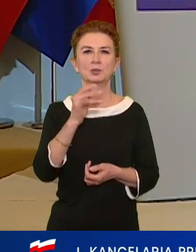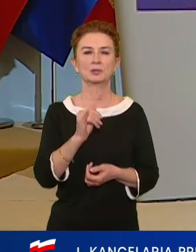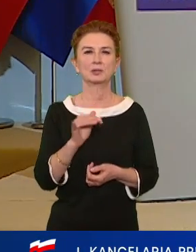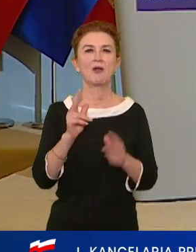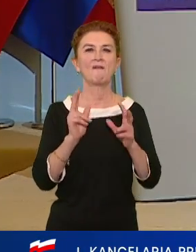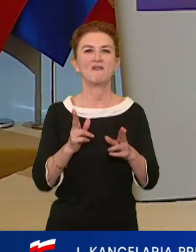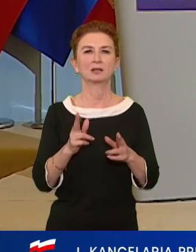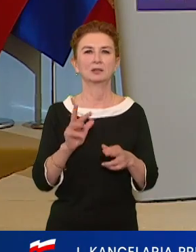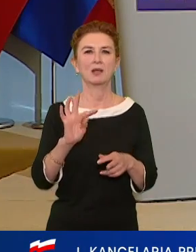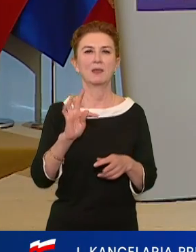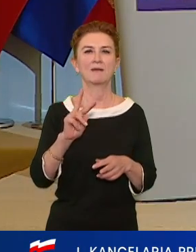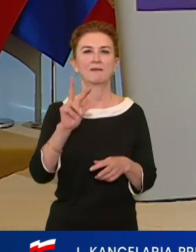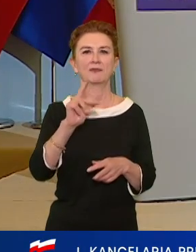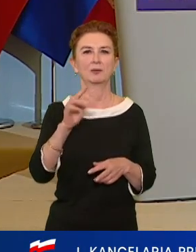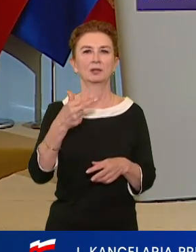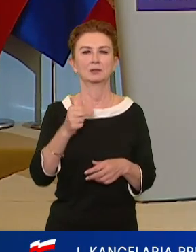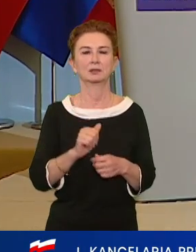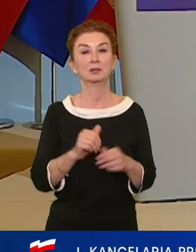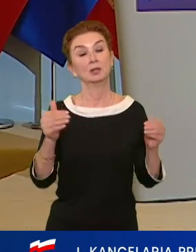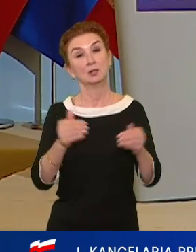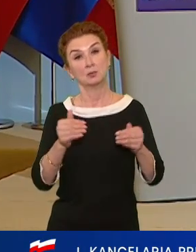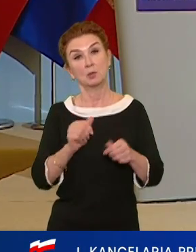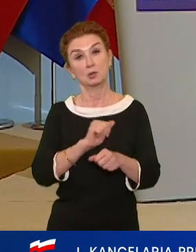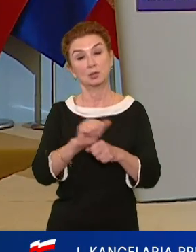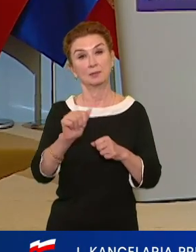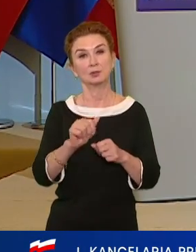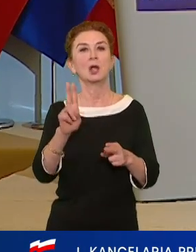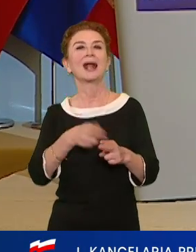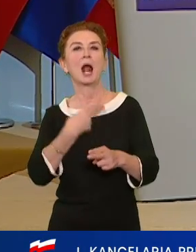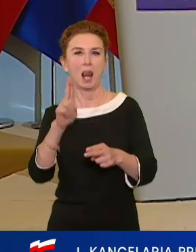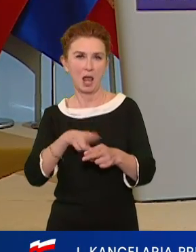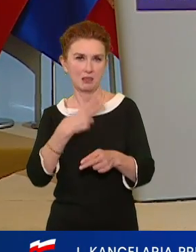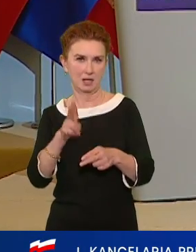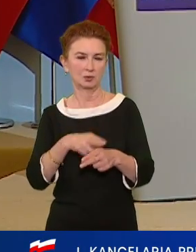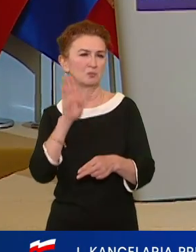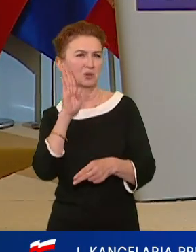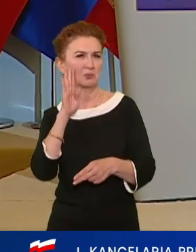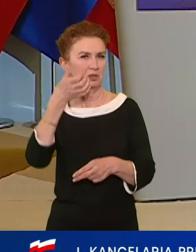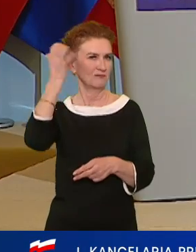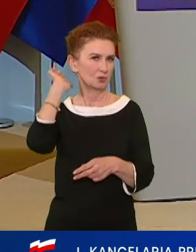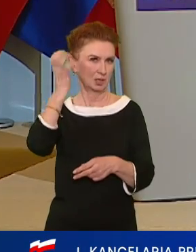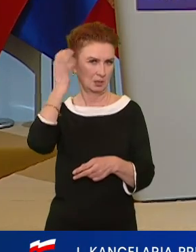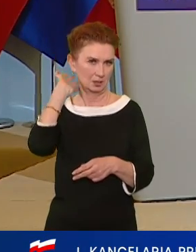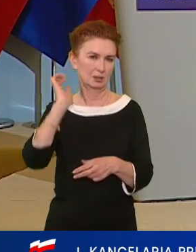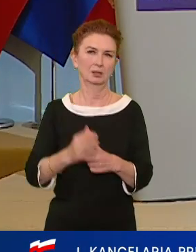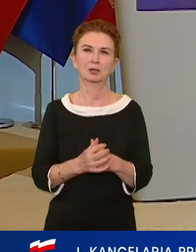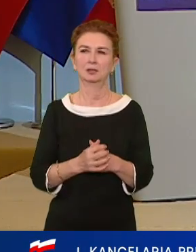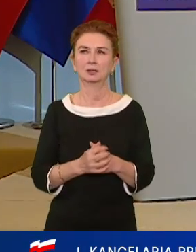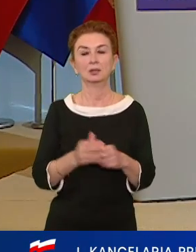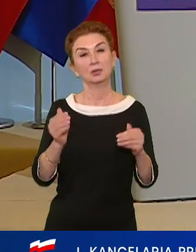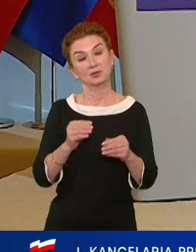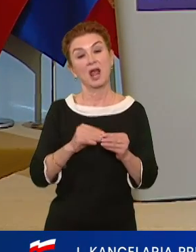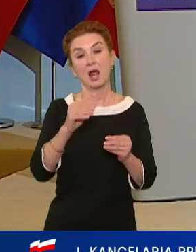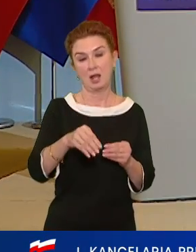tvn pyta o to czy możemy się w najbliższym czasie spodziewać właśnie takiego kalendarza na wzór republiki czeskiej pan minister o tym wstępie mówił i